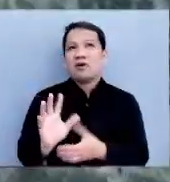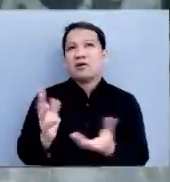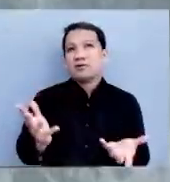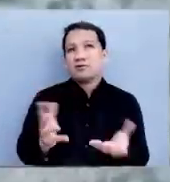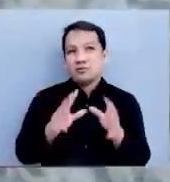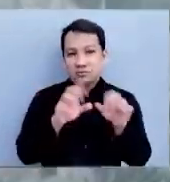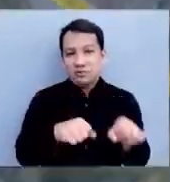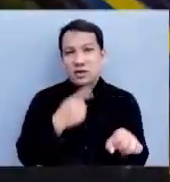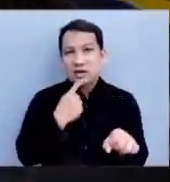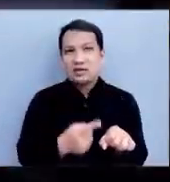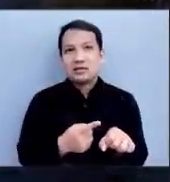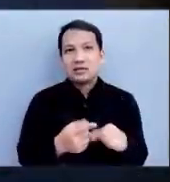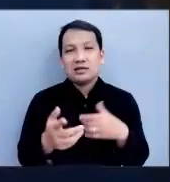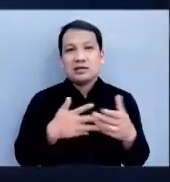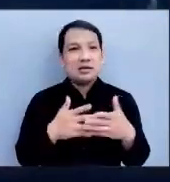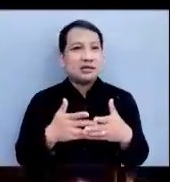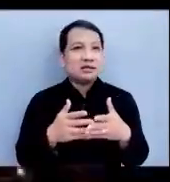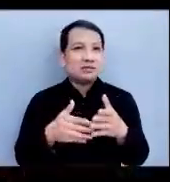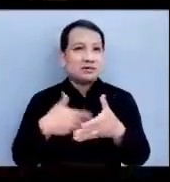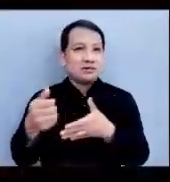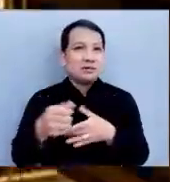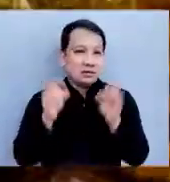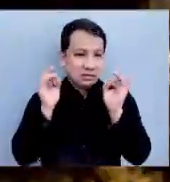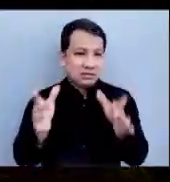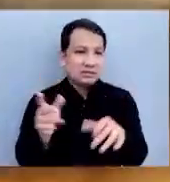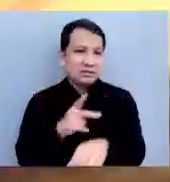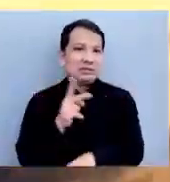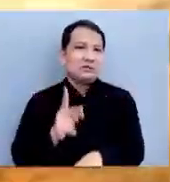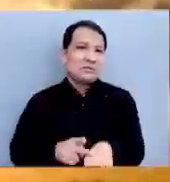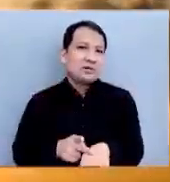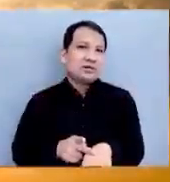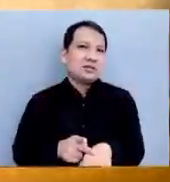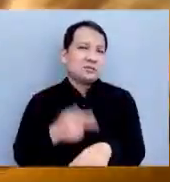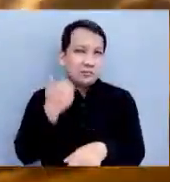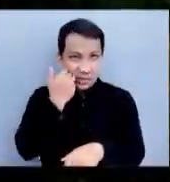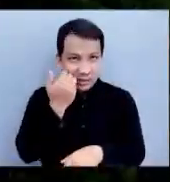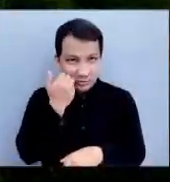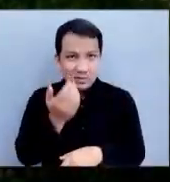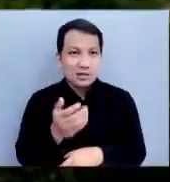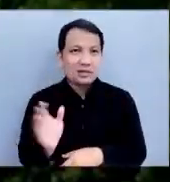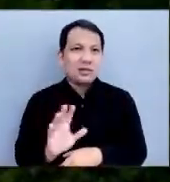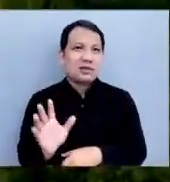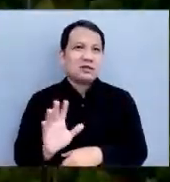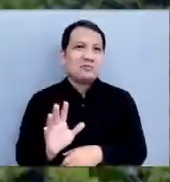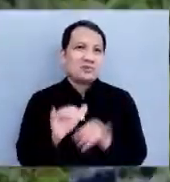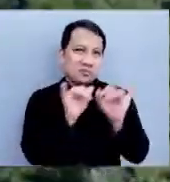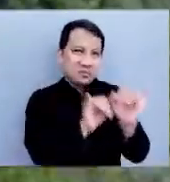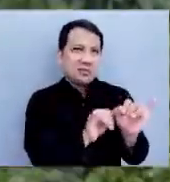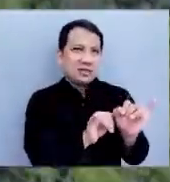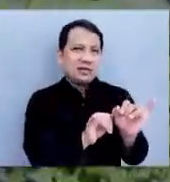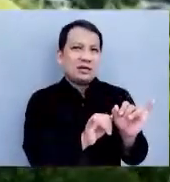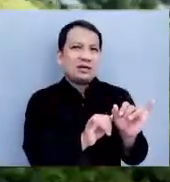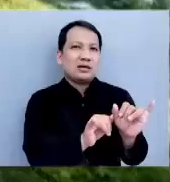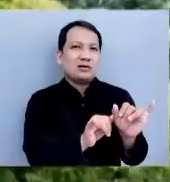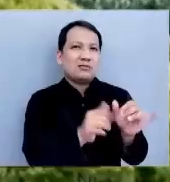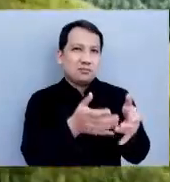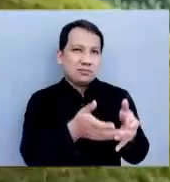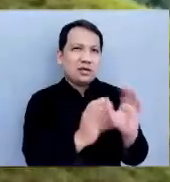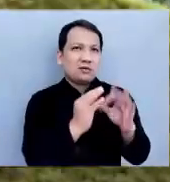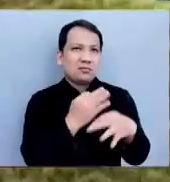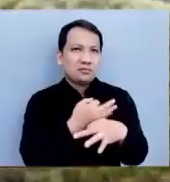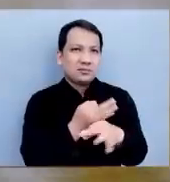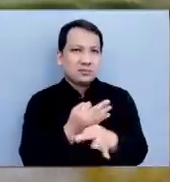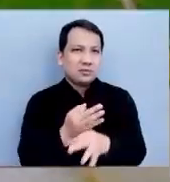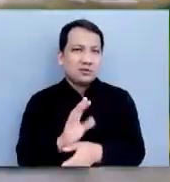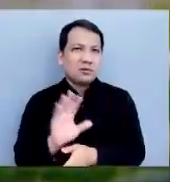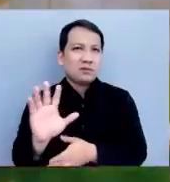ka na because napahamak na ang basa. Now, ako, ayoko na mag-stay doon sa lugar na yan eh. Let them fix it later on.